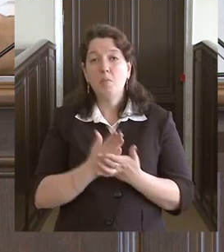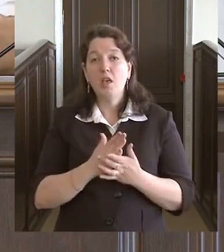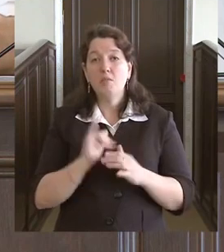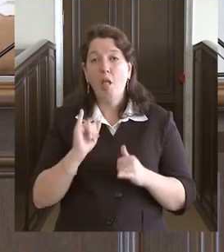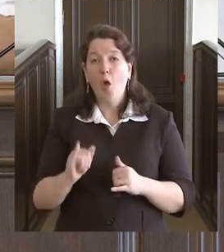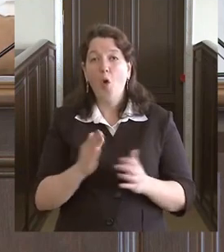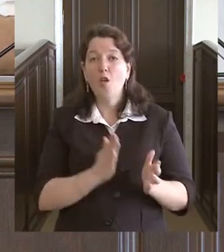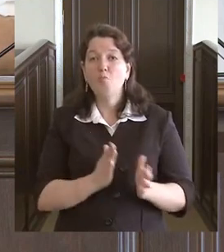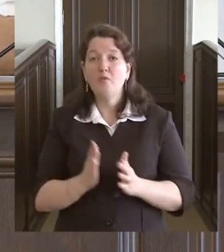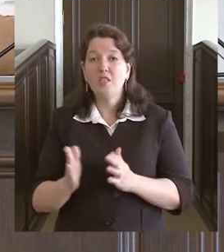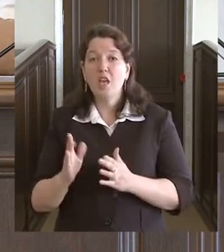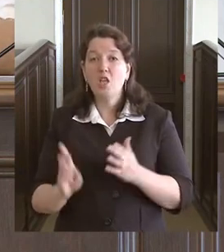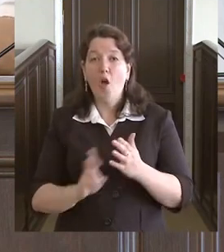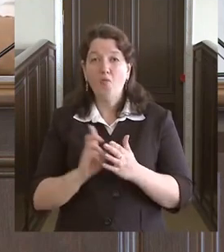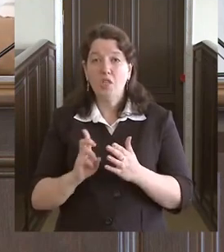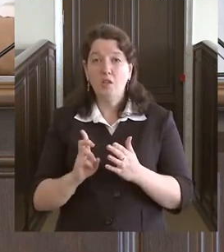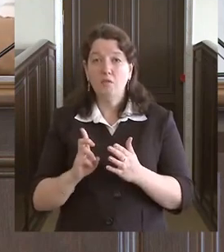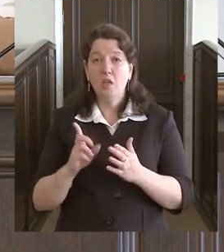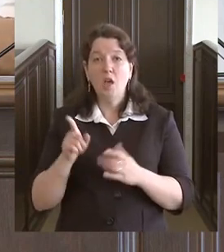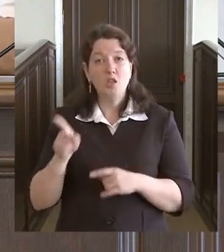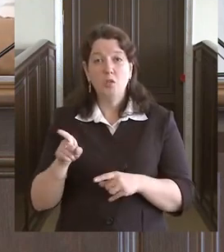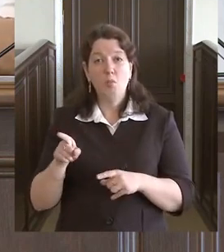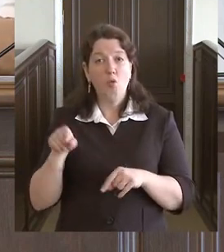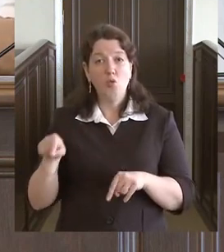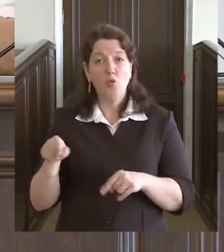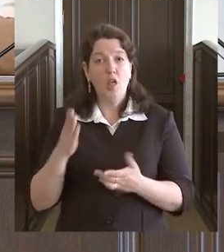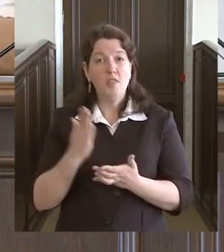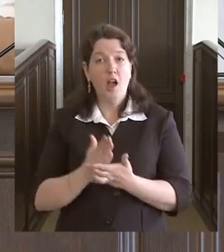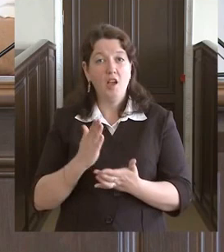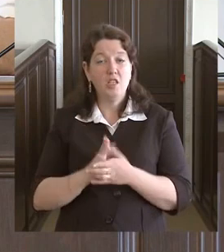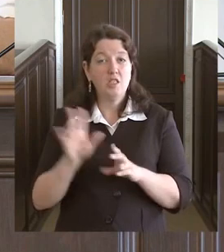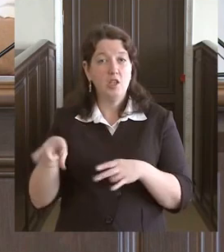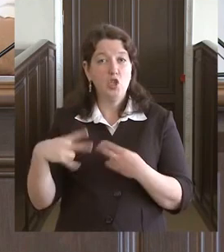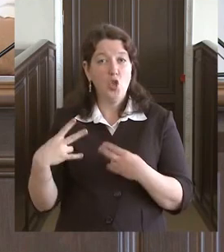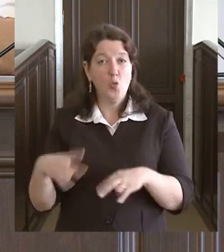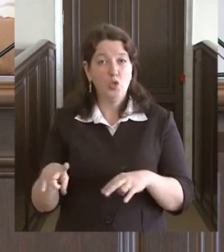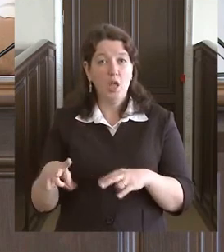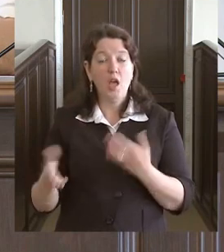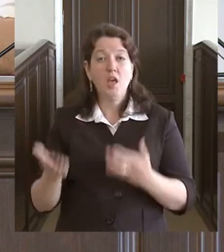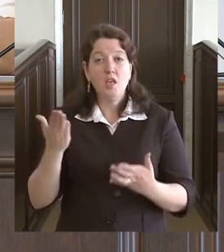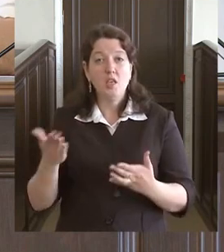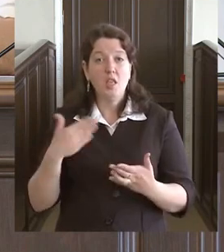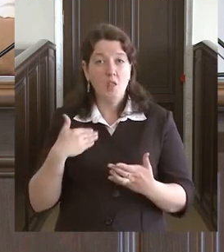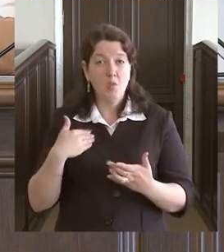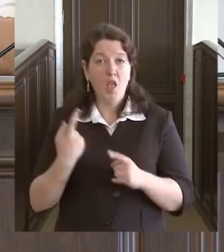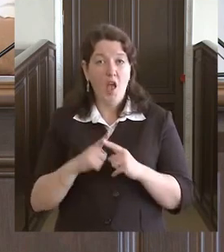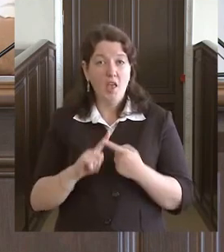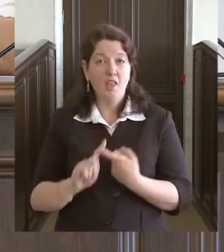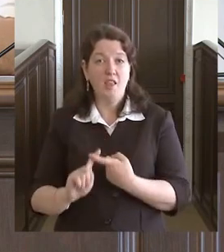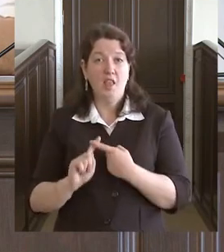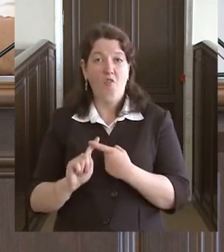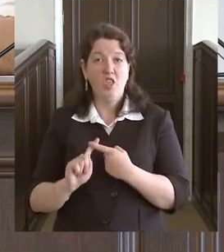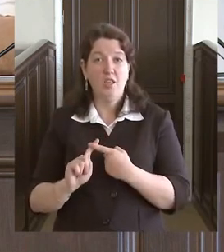до тех недостойное пребывание здесь если это от нас это в какой-то степени зависит